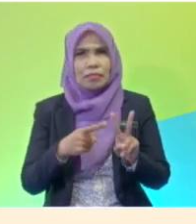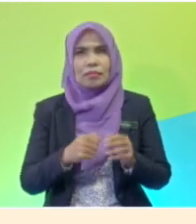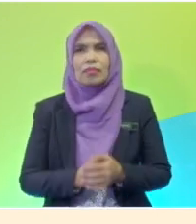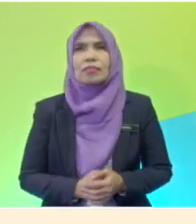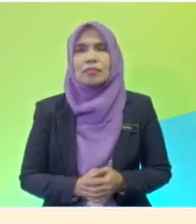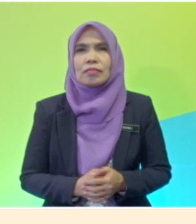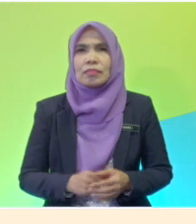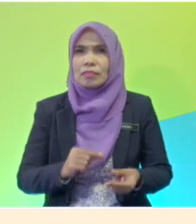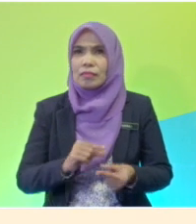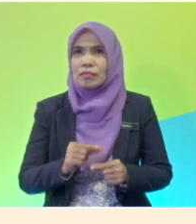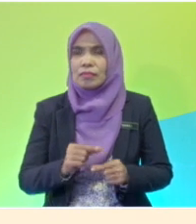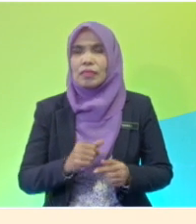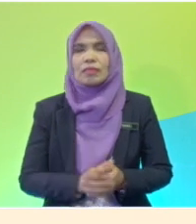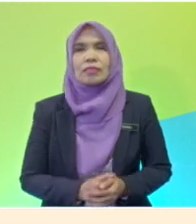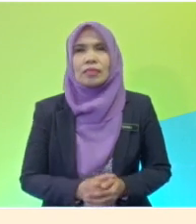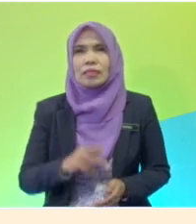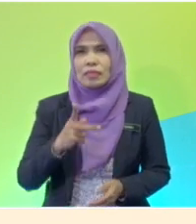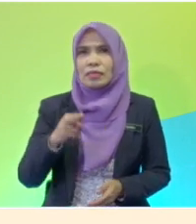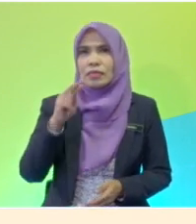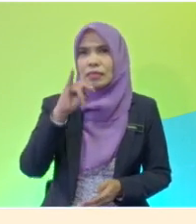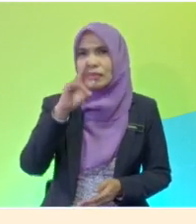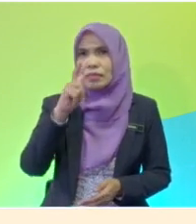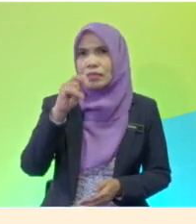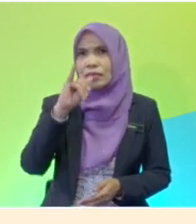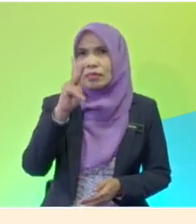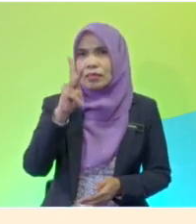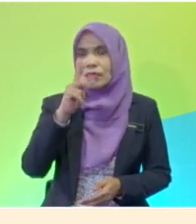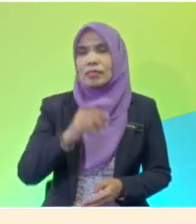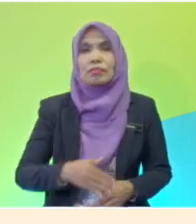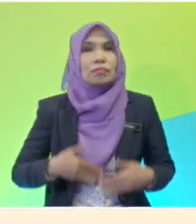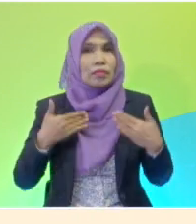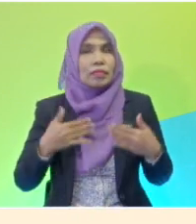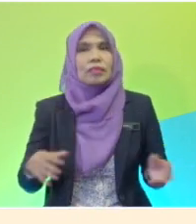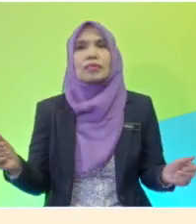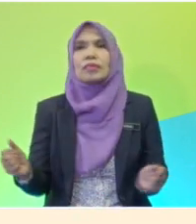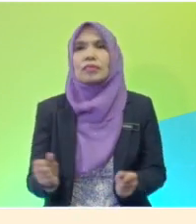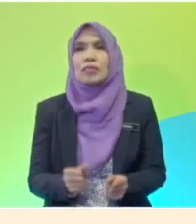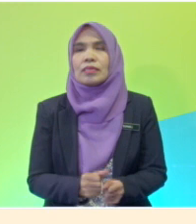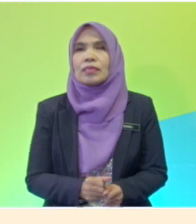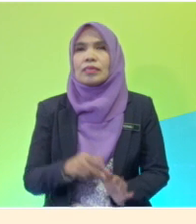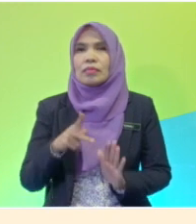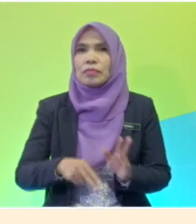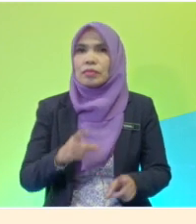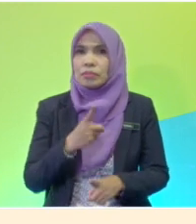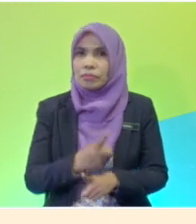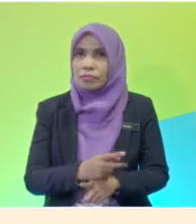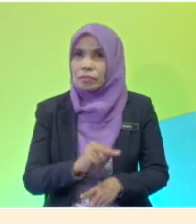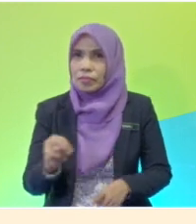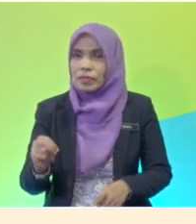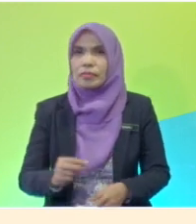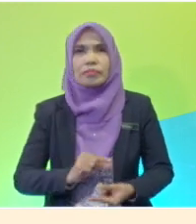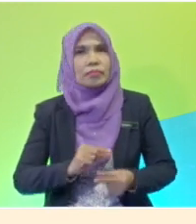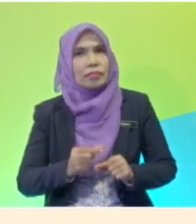gantikan kritik diri kepada pembetulan kalau ada yang salah kita cari mana salah kita betulkan ya seterusnya kita gantikan kritik ini